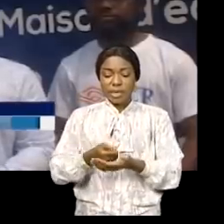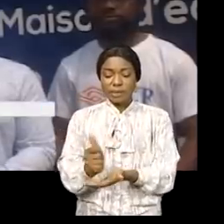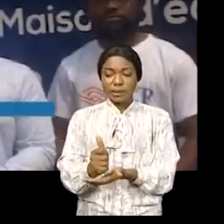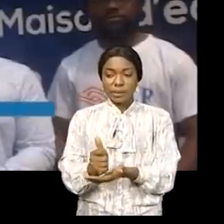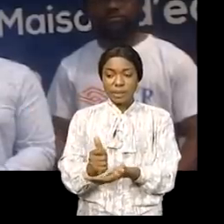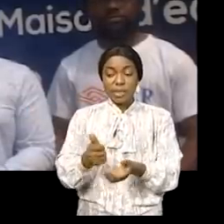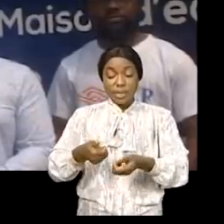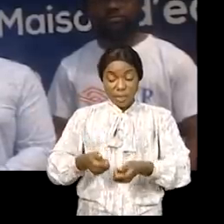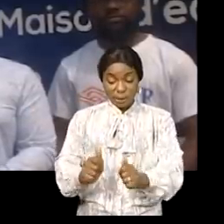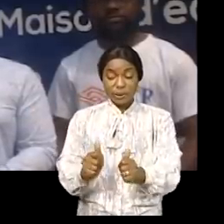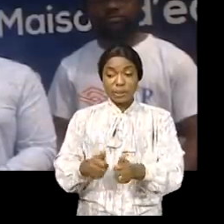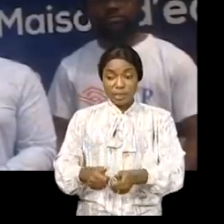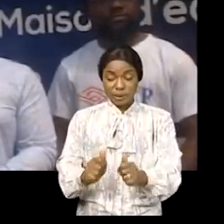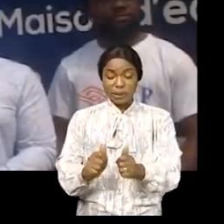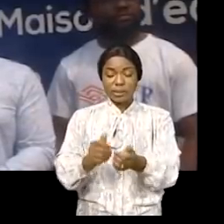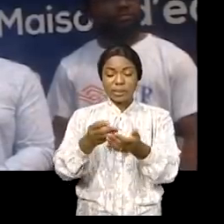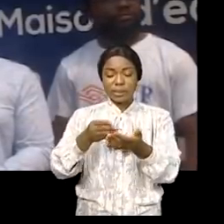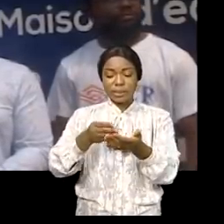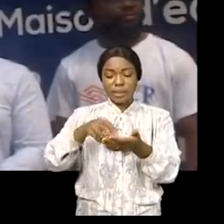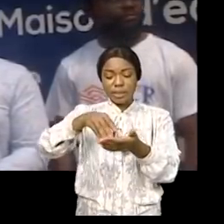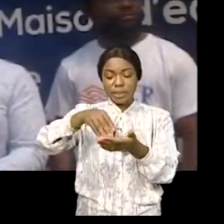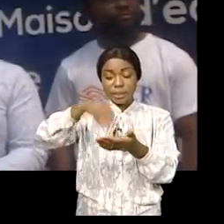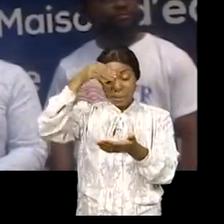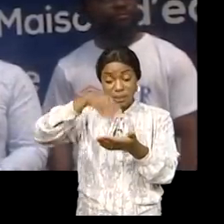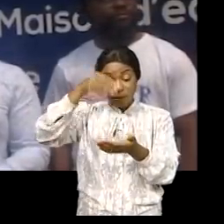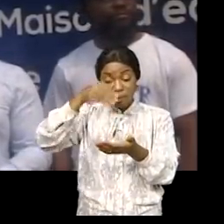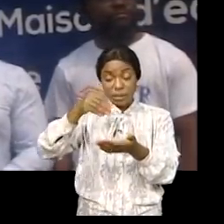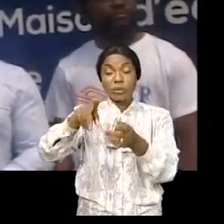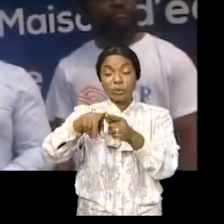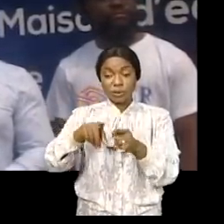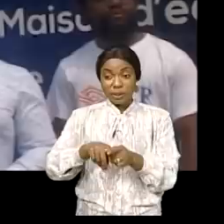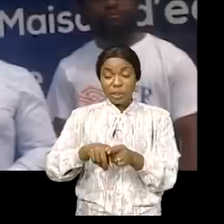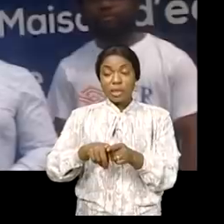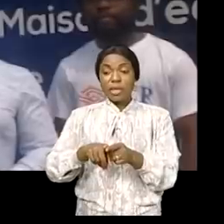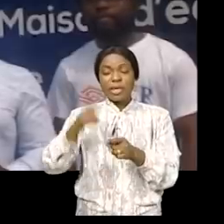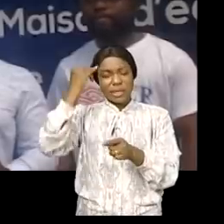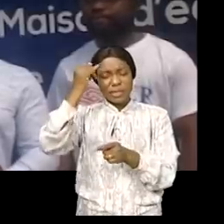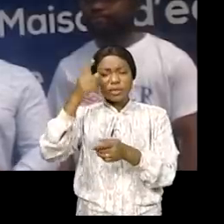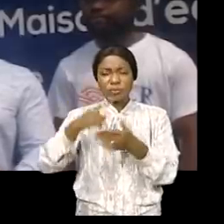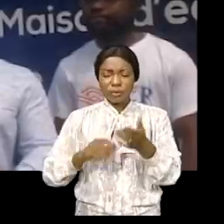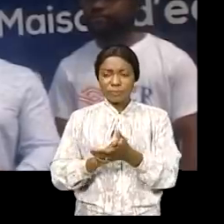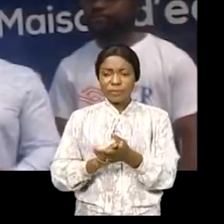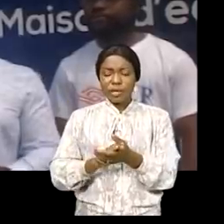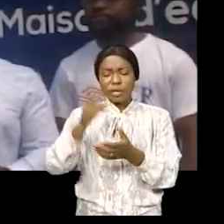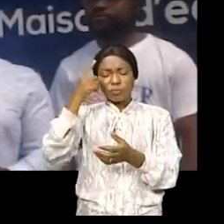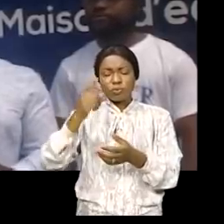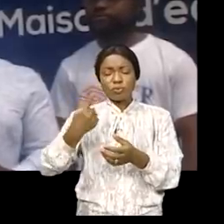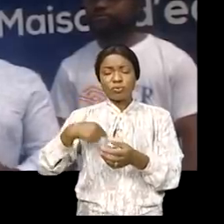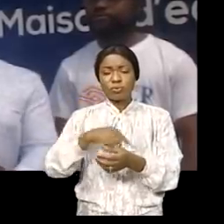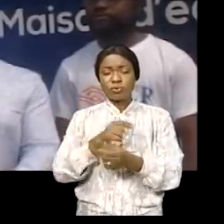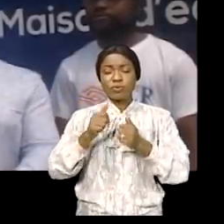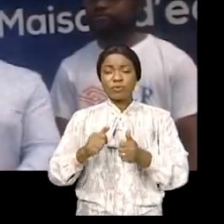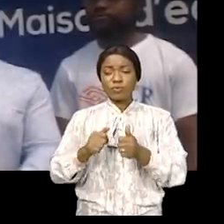ces biens culturels. L'idée est pour nous autres de la diaspora d'essayer de développer une série